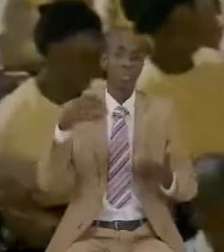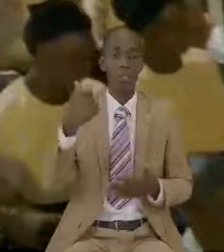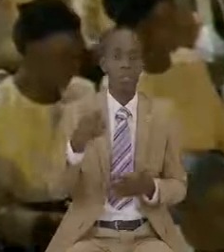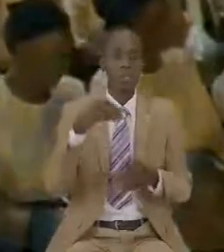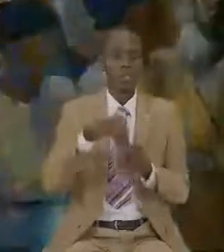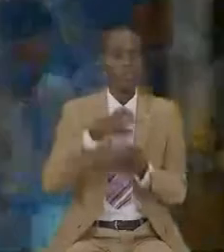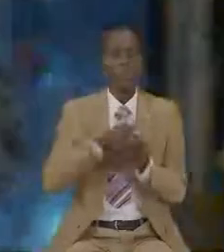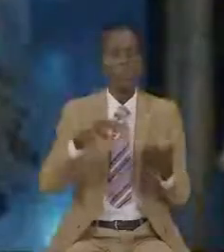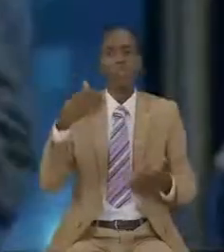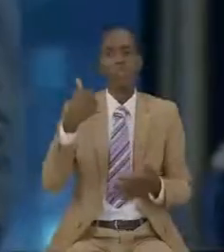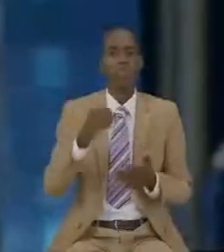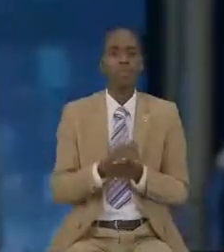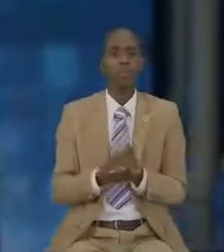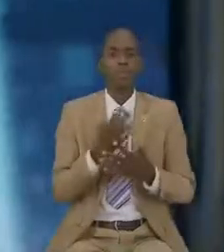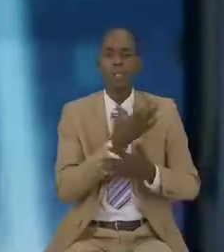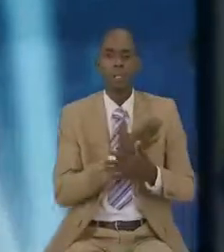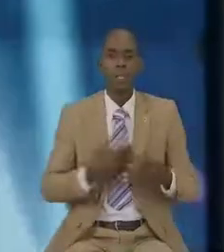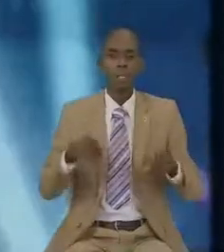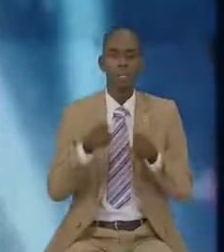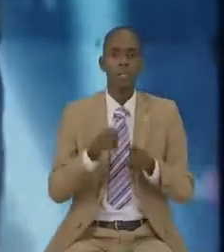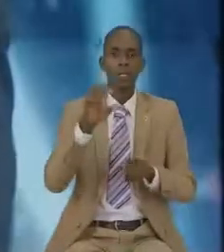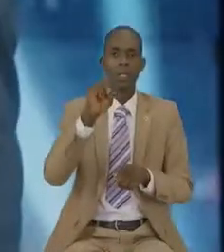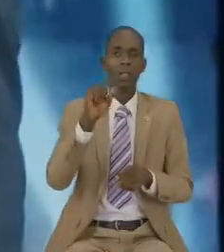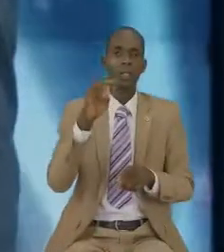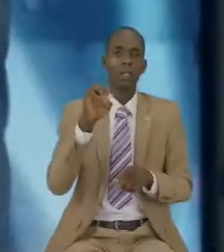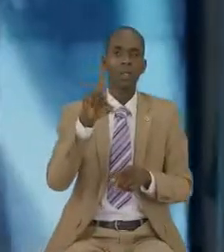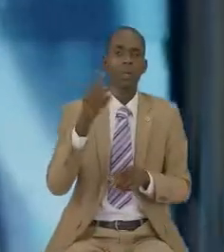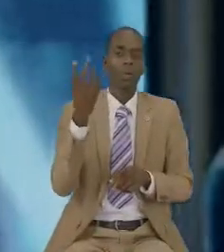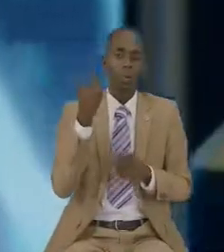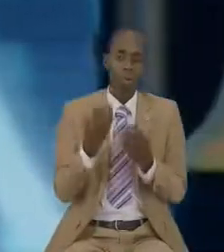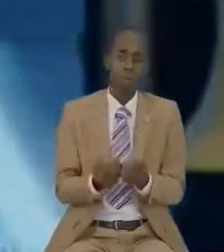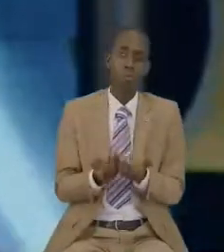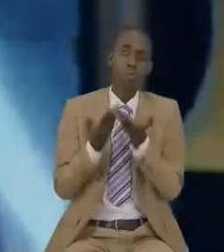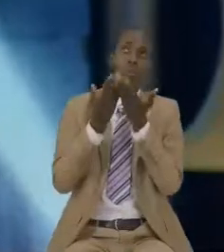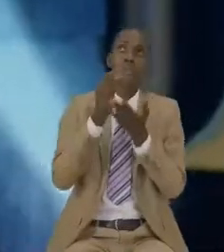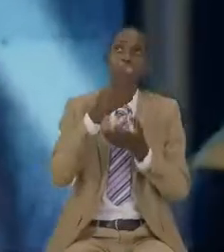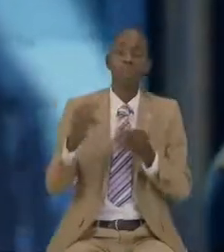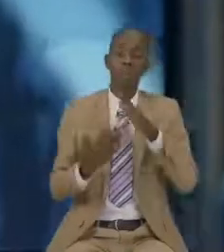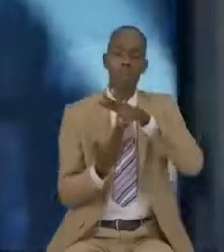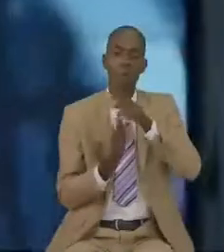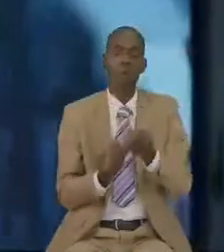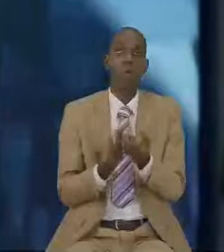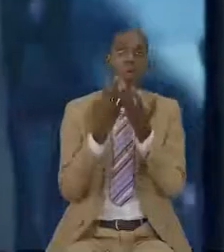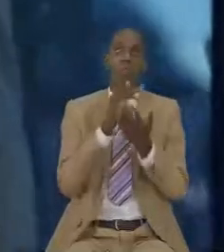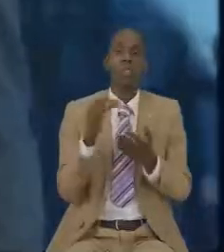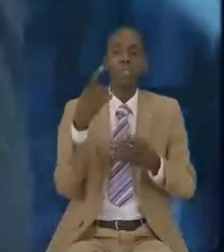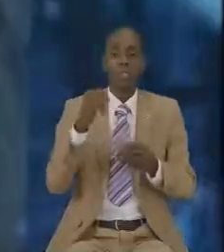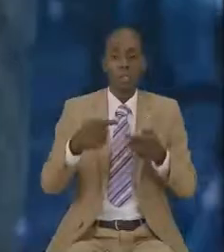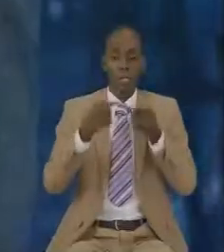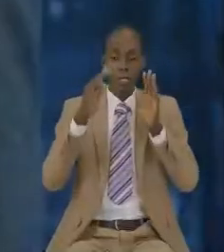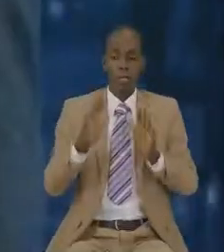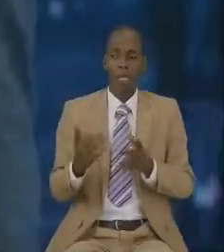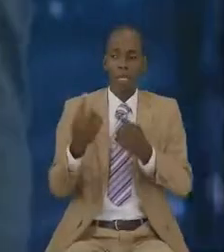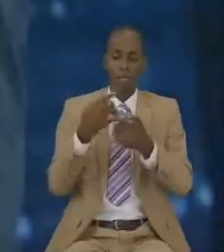verset 10, pendant que Samuel offrait l'Holocauste, les Philistins s'approchèrent pour